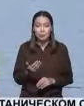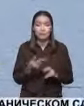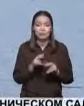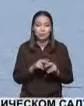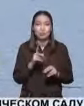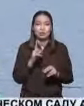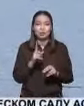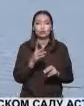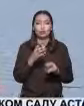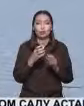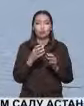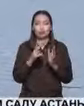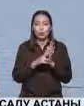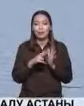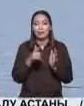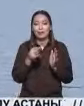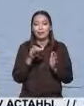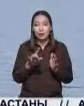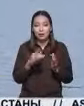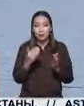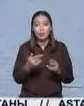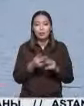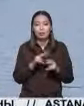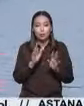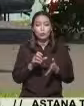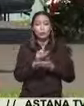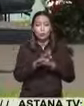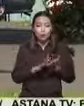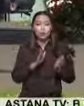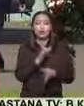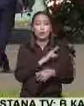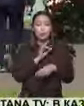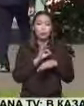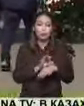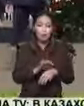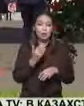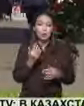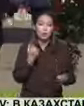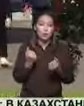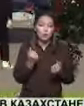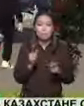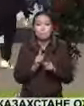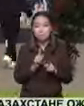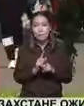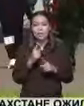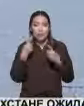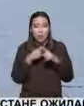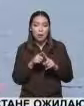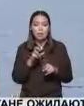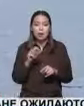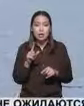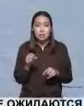гектар. В осенний период данная работа будет продолжена. Мы проводим укрепление материально-технической базы.